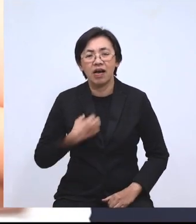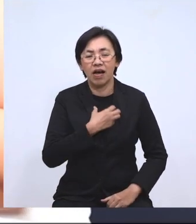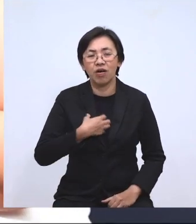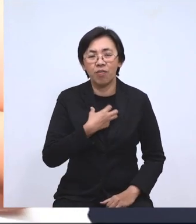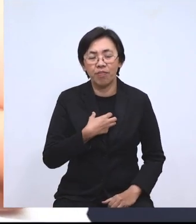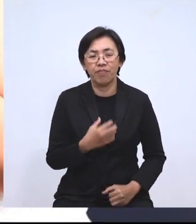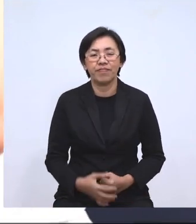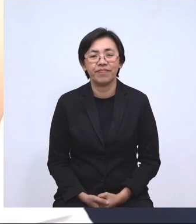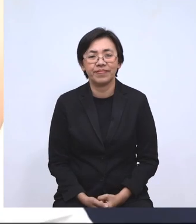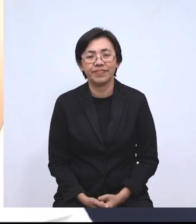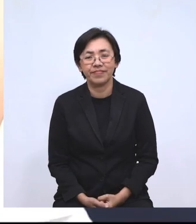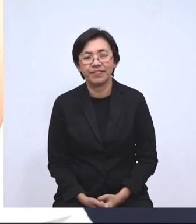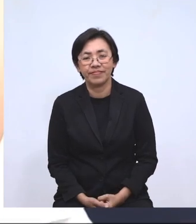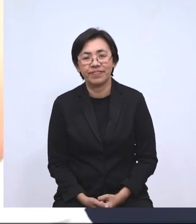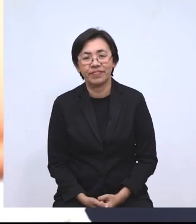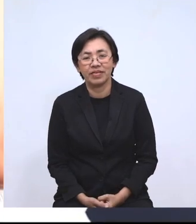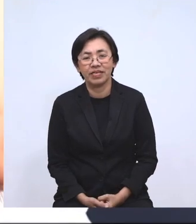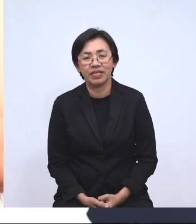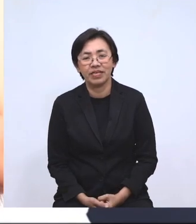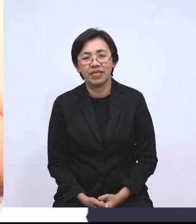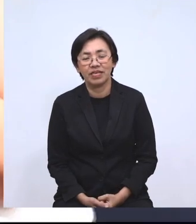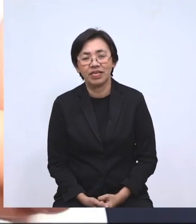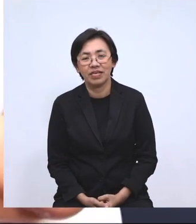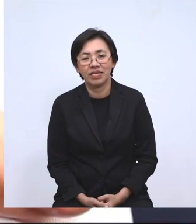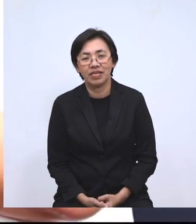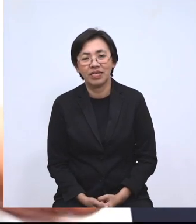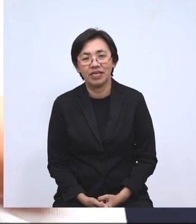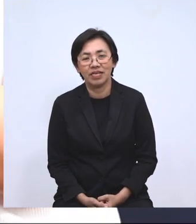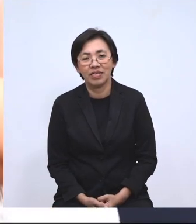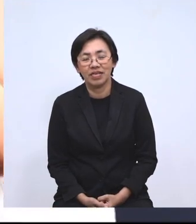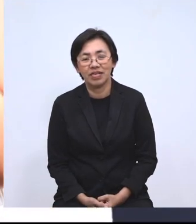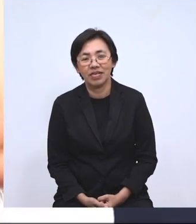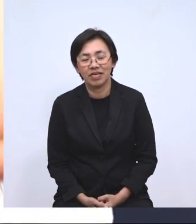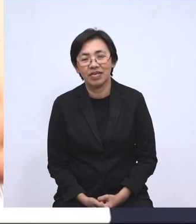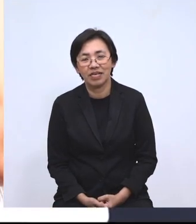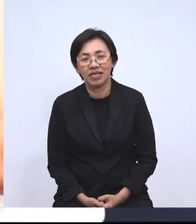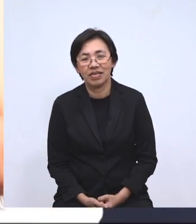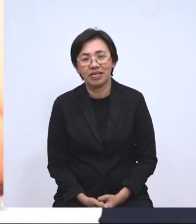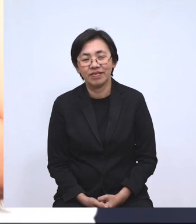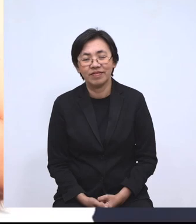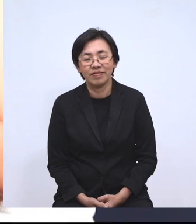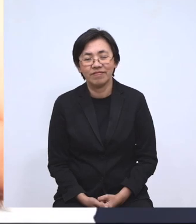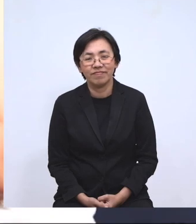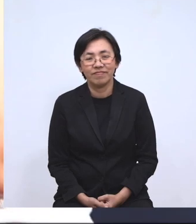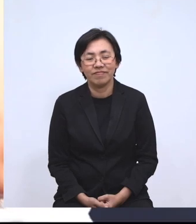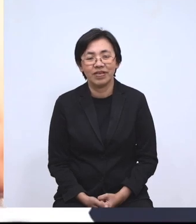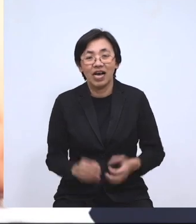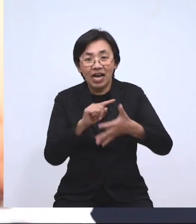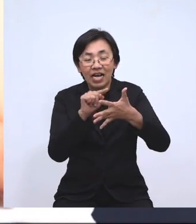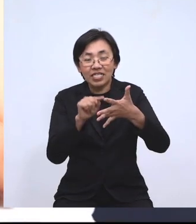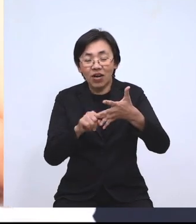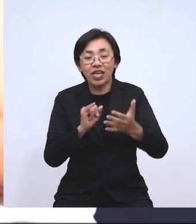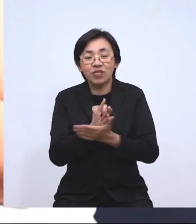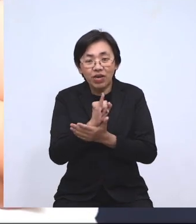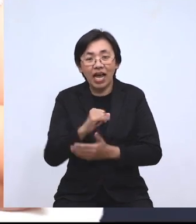เรื่องของอารมณ ์พร้อมเราตักนะเราตัก ช้อนครับ เอาขอแค่3คำ อีกคำเดียวพอคุณแม่อีกคำเดียว ขั้นตอนให้ถูกต้องน